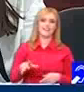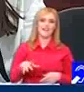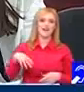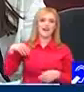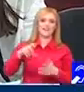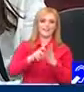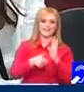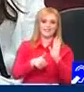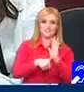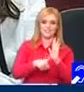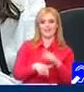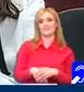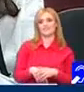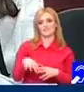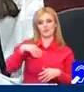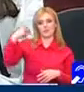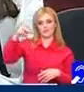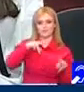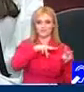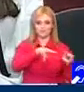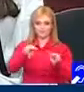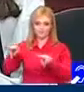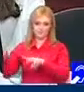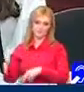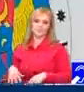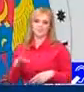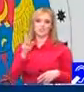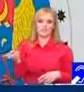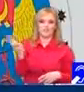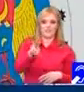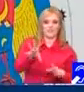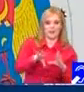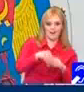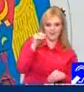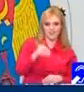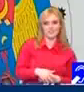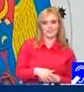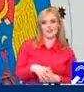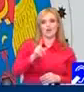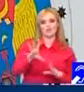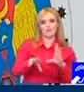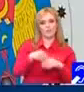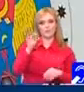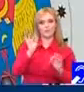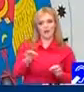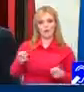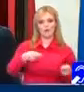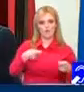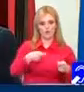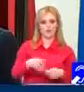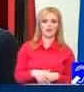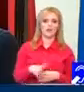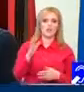6. Alegerile sunt sângele democrației. Pentru a alege o guvernare bună și un partid bun care